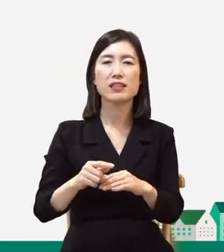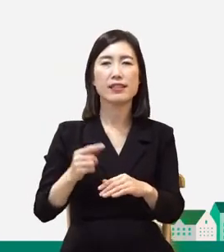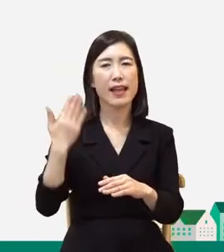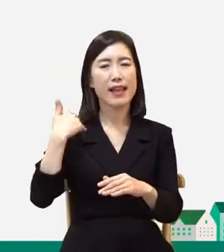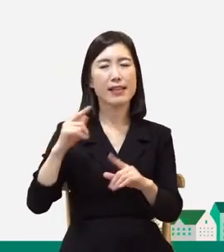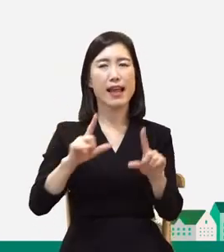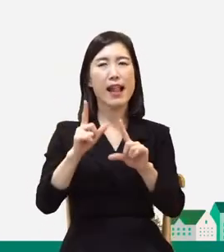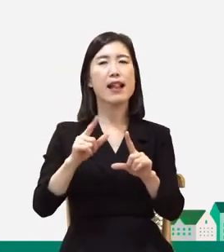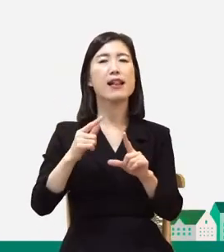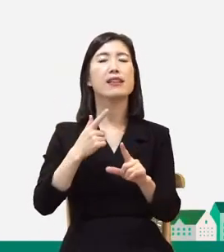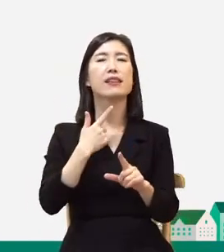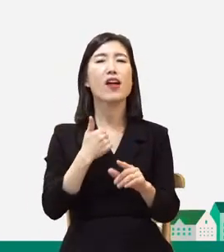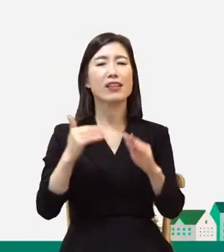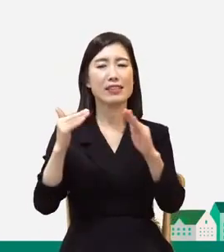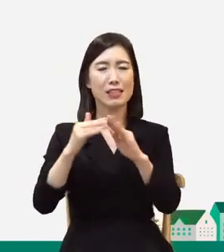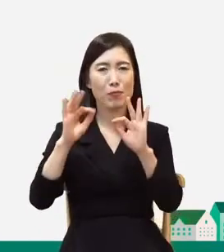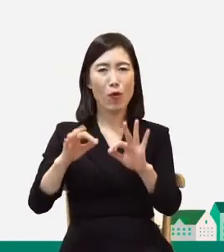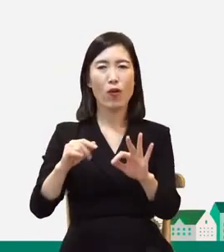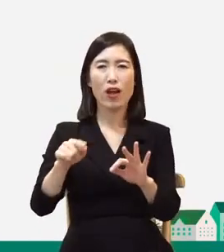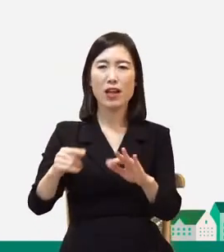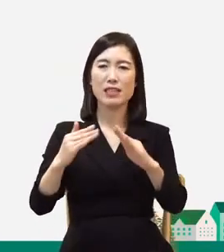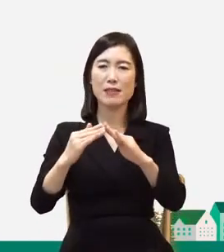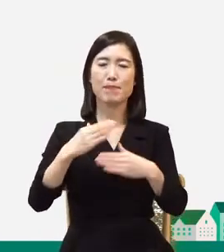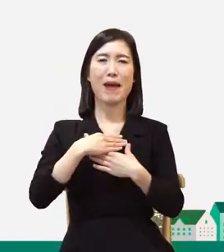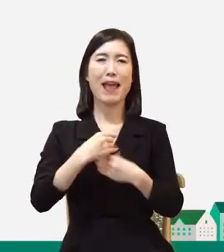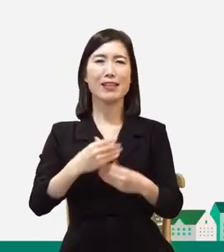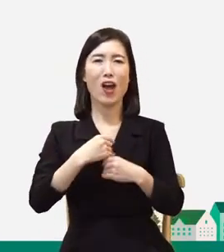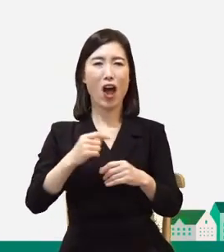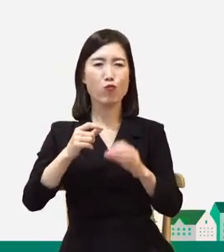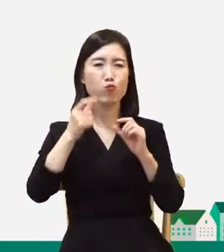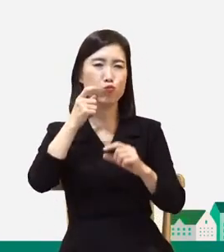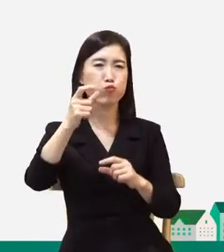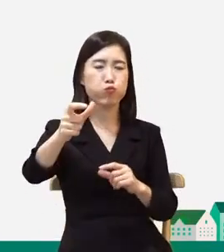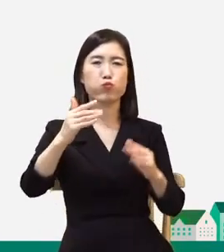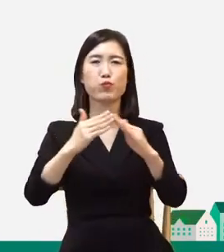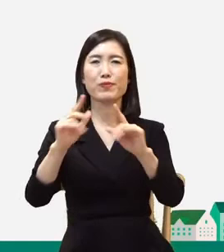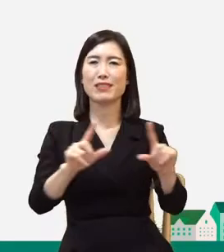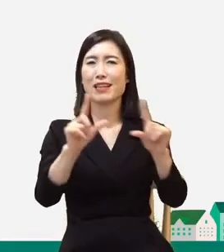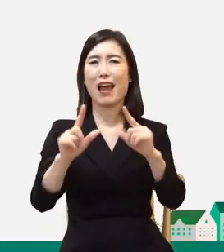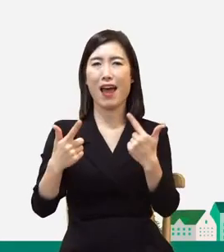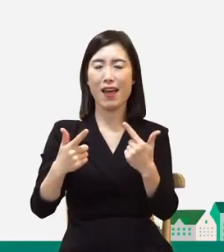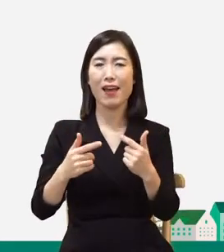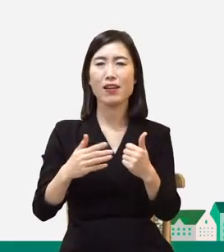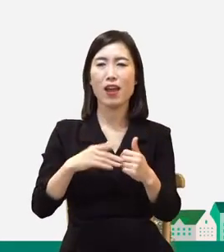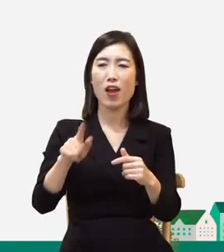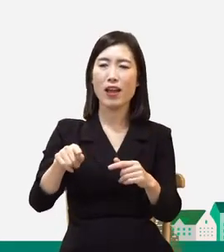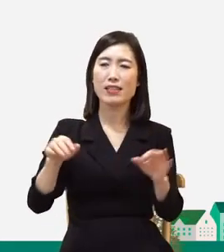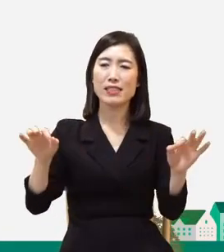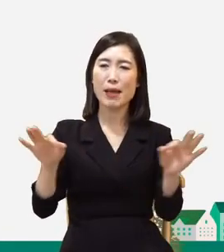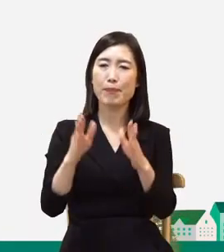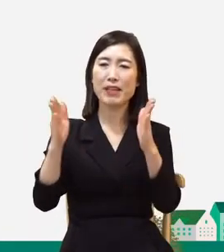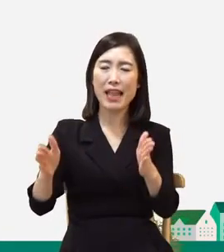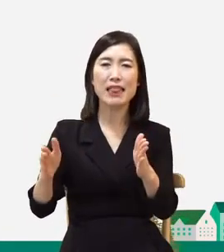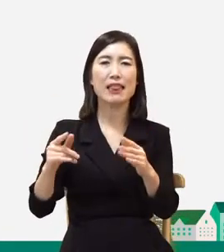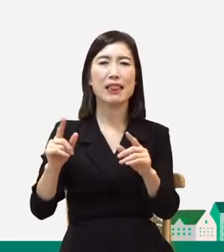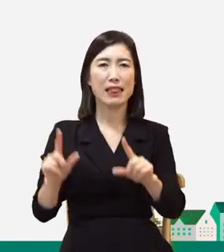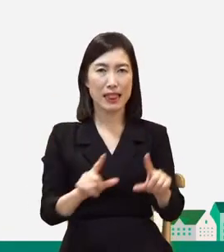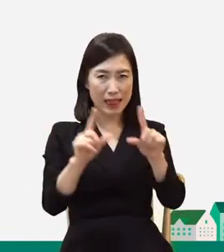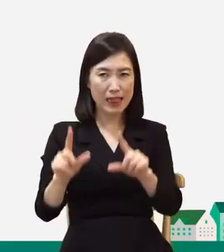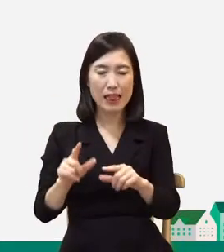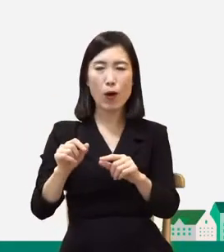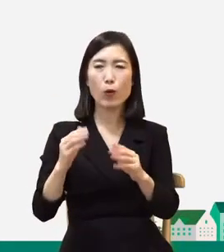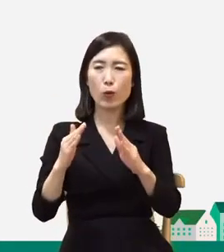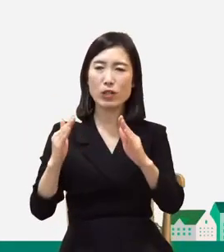뭔가 본인의 그 집 자체가 안정적이지 못하기 때문에 지역사회로 뭔가 그런 영역을 확장하는 데